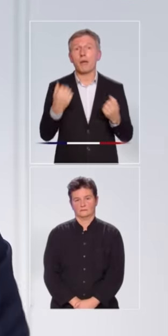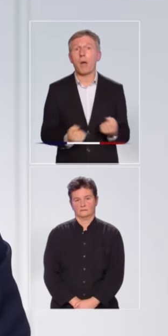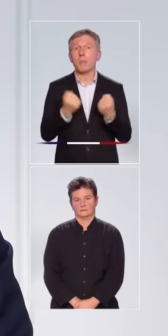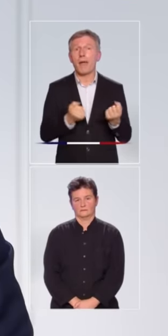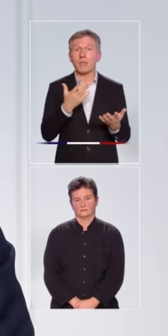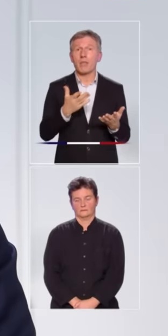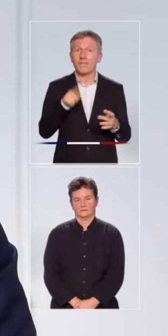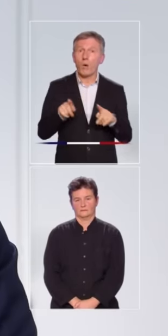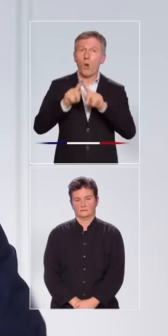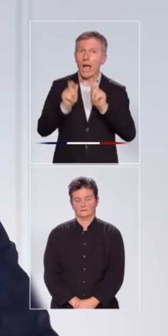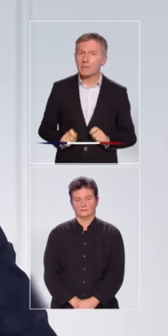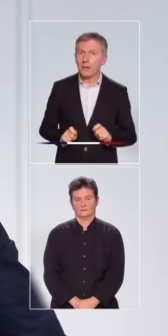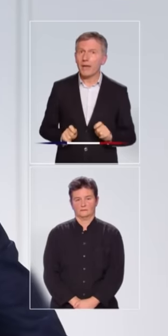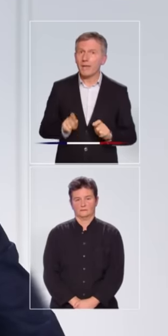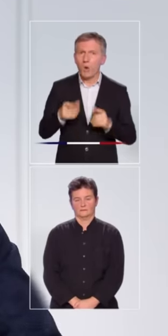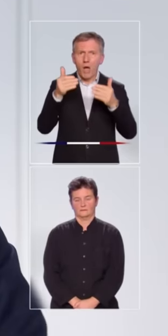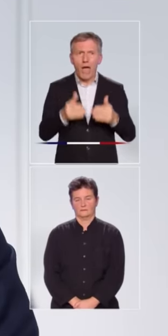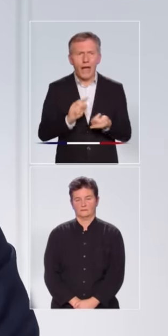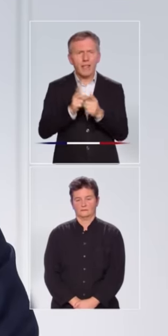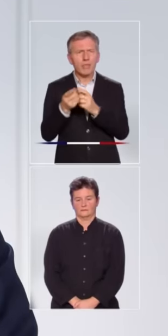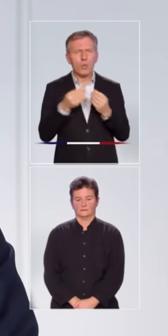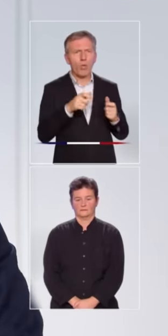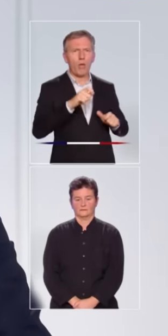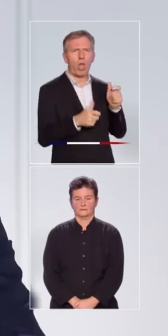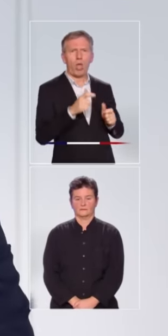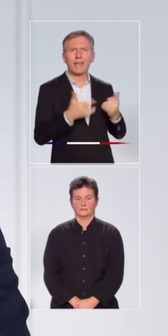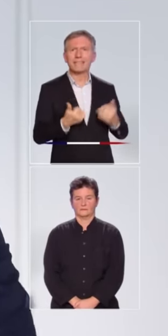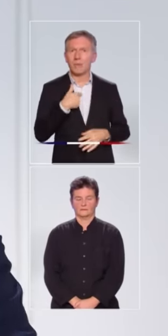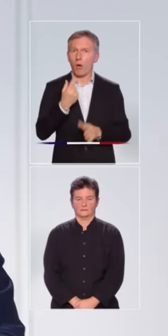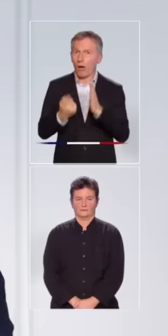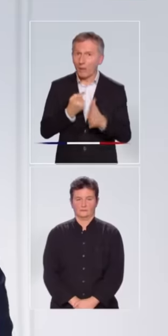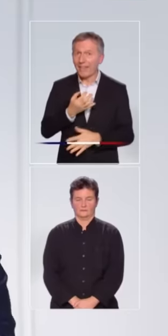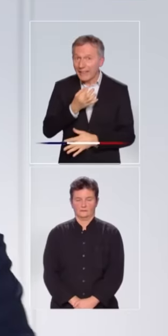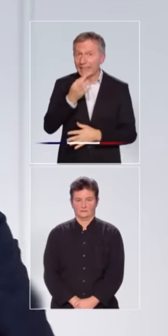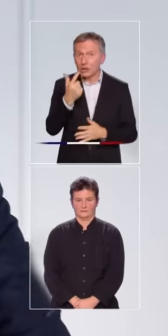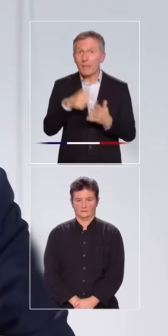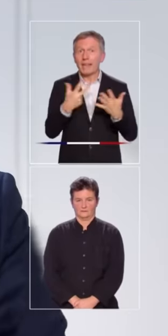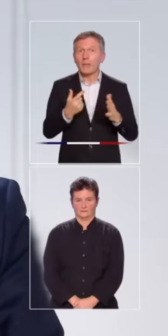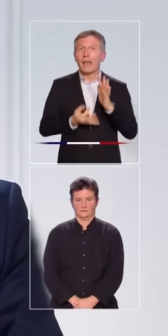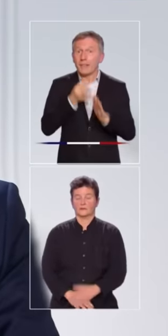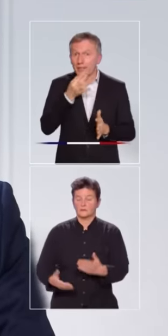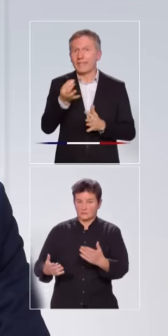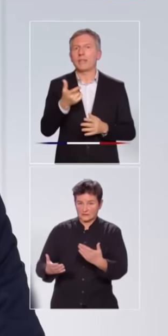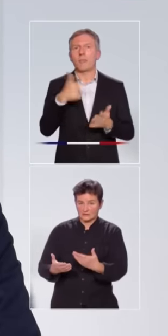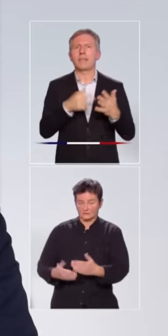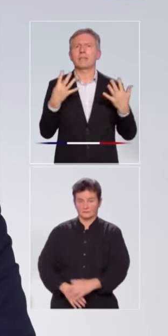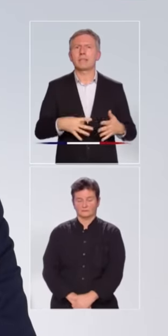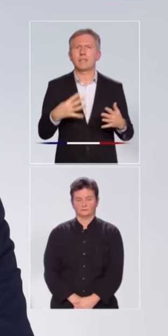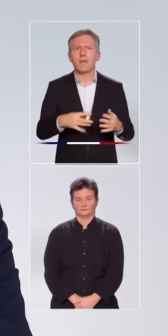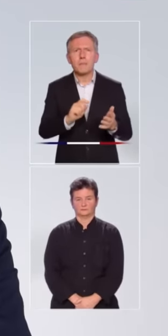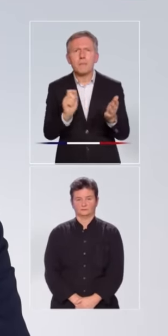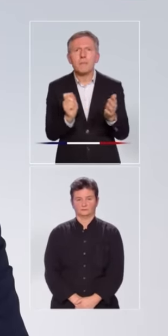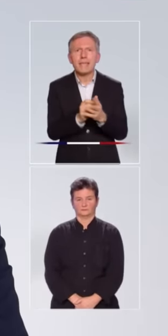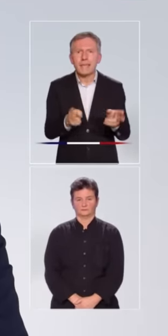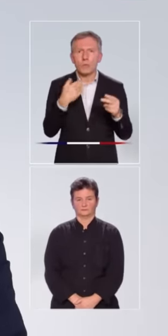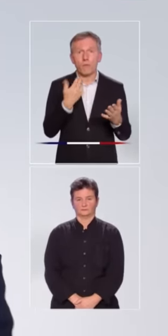respect s'établisse et que vous cessiez d'être une force de déstabilisation. Je le réitère en 2018, en 2019, mais dans ce temps-là, nous